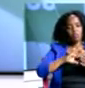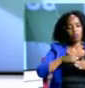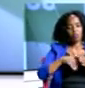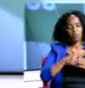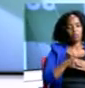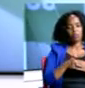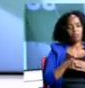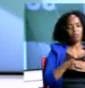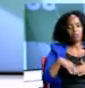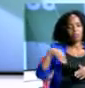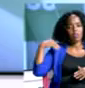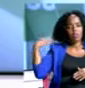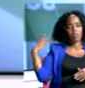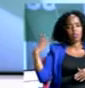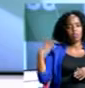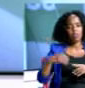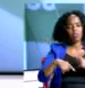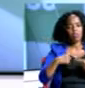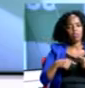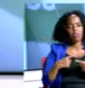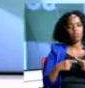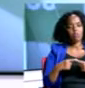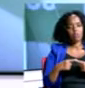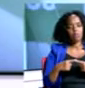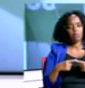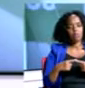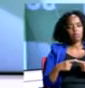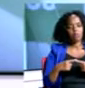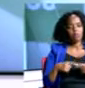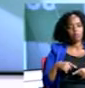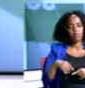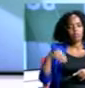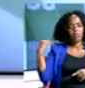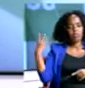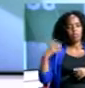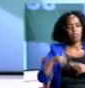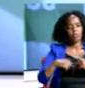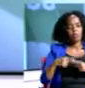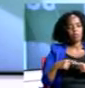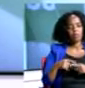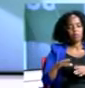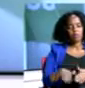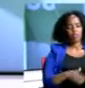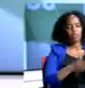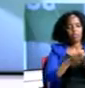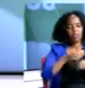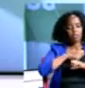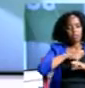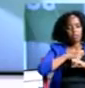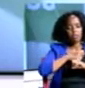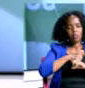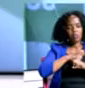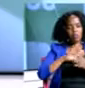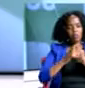yu. Daganna namges, daganna namgesa. Daganna yo dem tamu, kara itisa sana serut